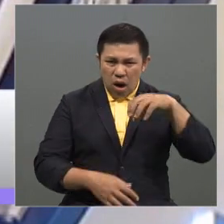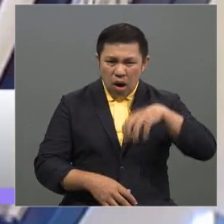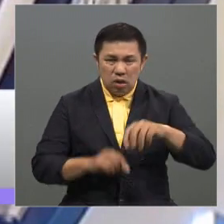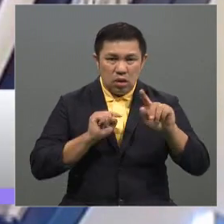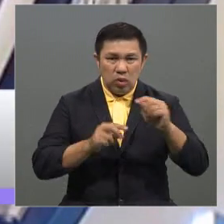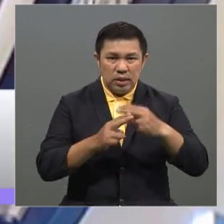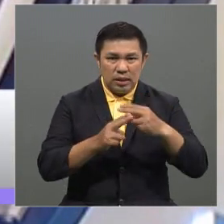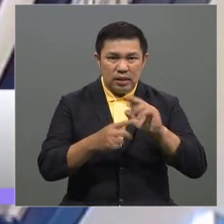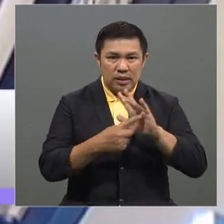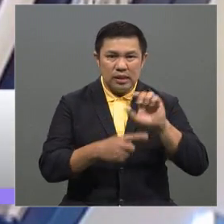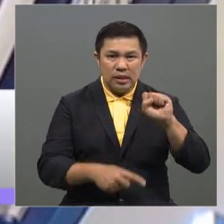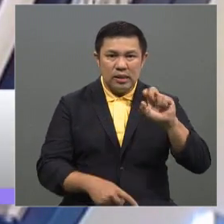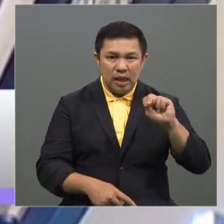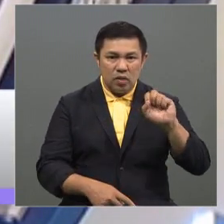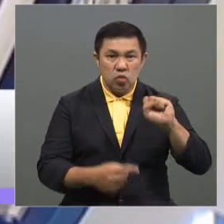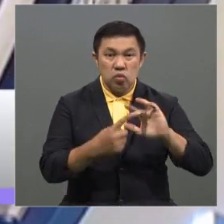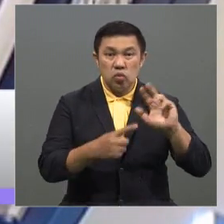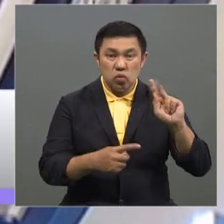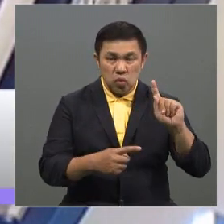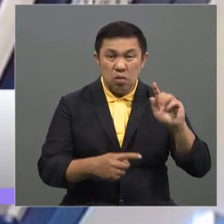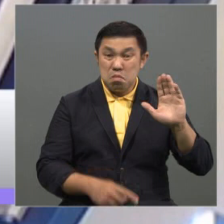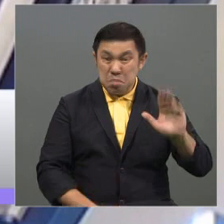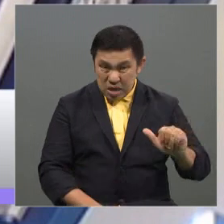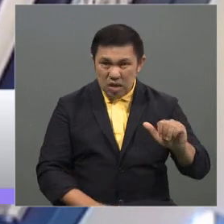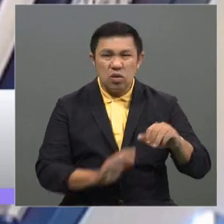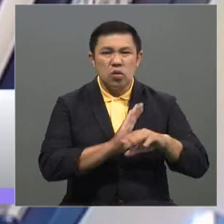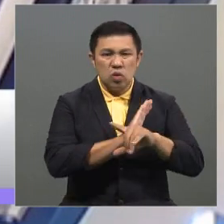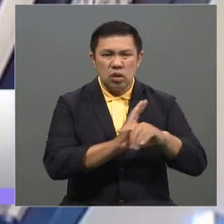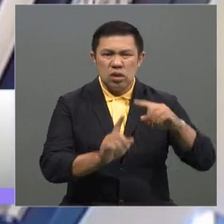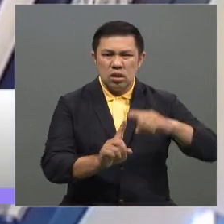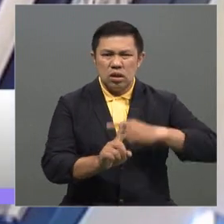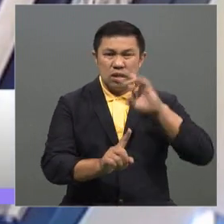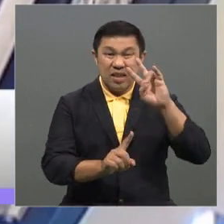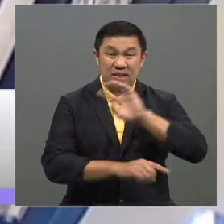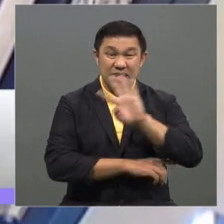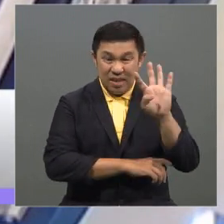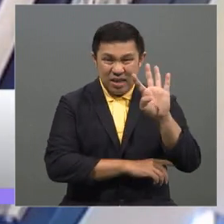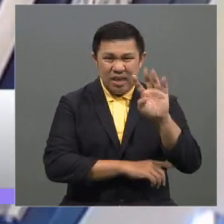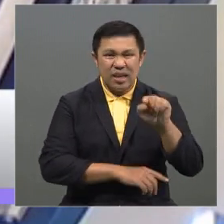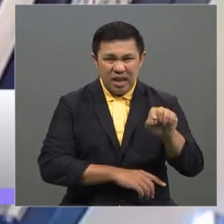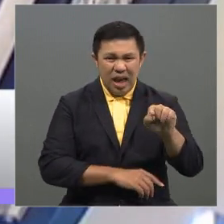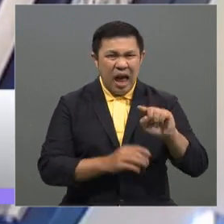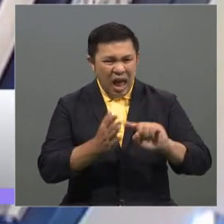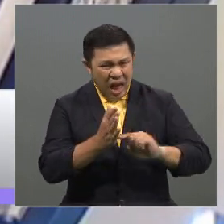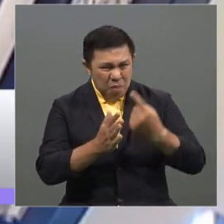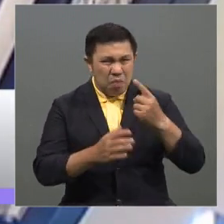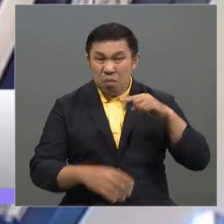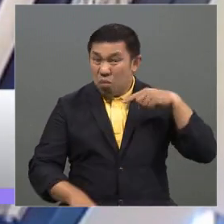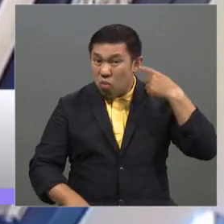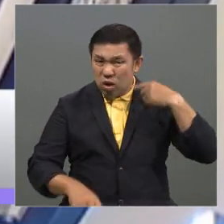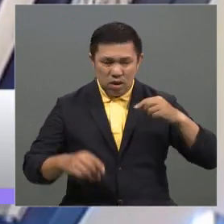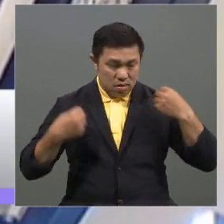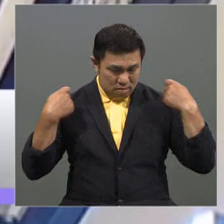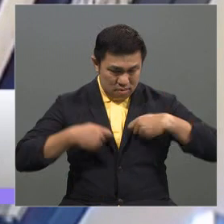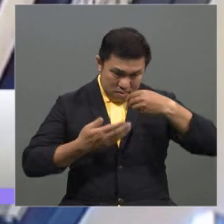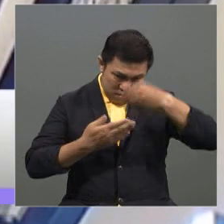ลแสนสุขอำเภอเมืองจังหวัดชลบุรีครับตั้งแต่วันที่4กรกฎาคมที่ผ่านมาโดยช่วงแรกนั้นจะเห็นน้องใส่ชุด